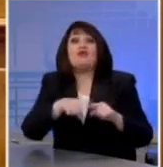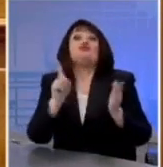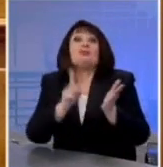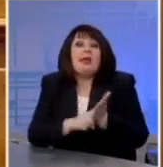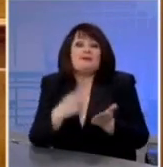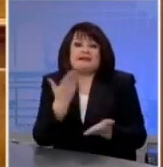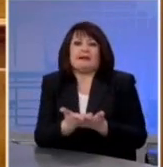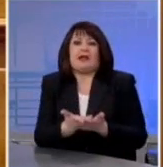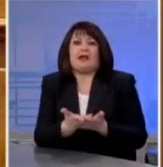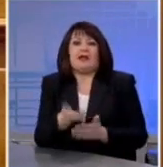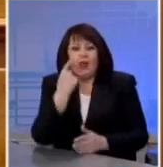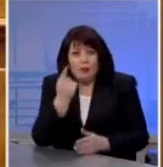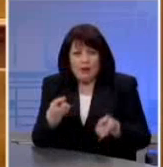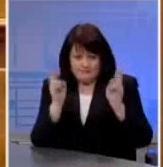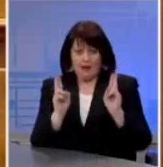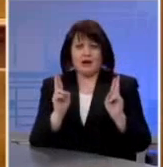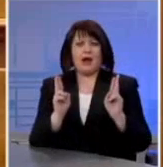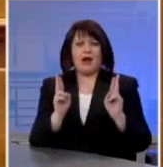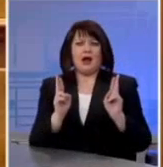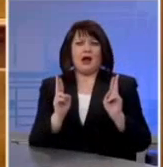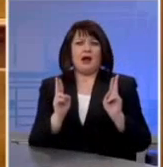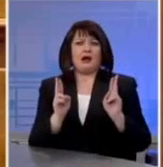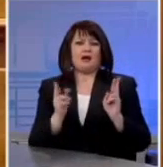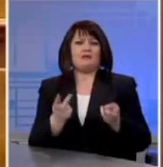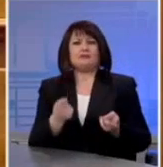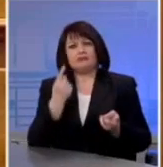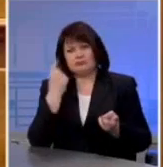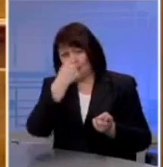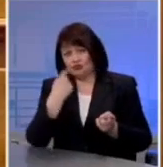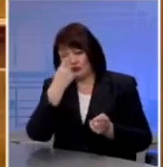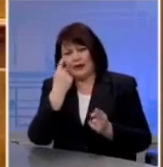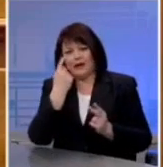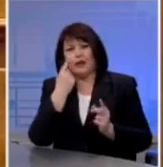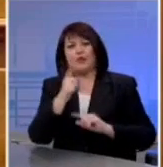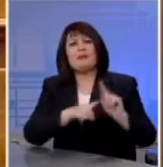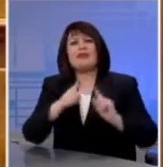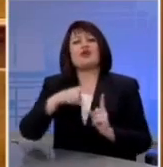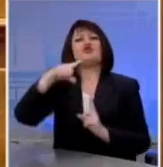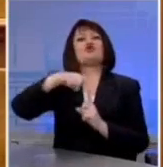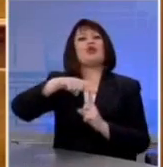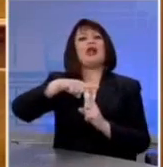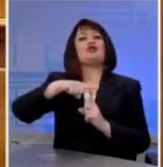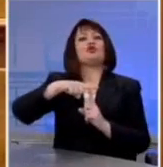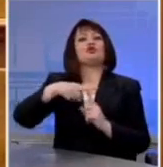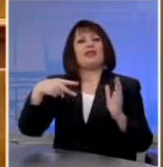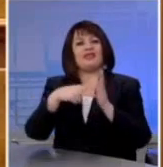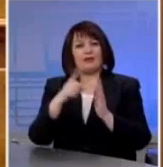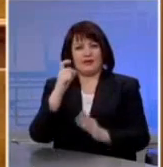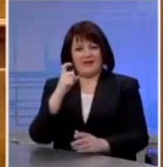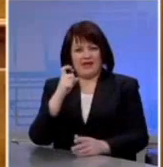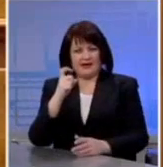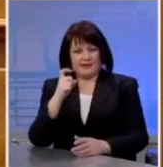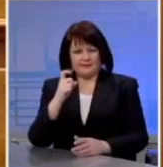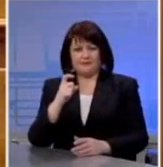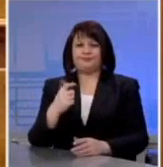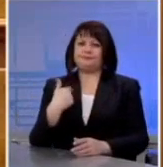βρούμε. Και μακάρι να μην είναι όλοι αυτοί που λέγονται. Αλλά θα σας θυμίσω ότι ο κύριος Τσουκάτος το 2010, όταν ήμουν μέλος